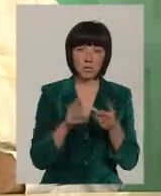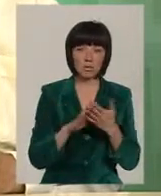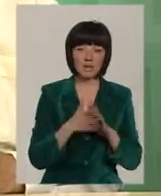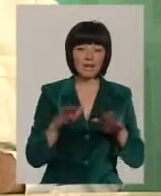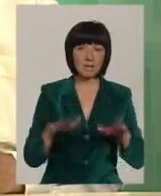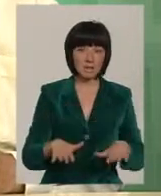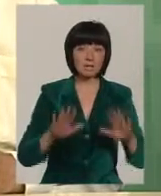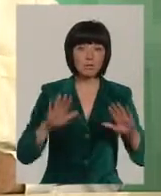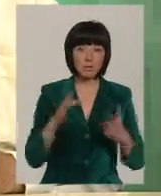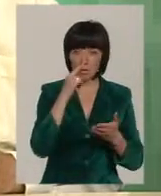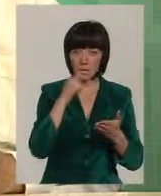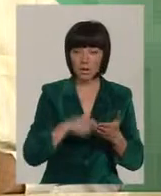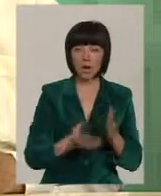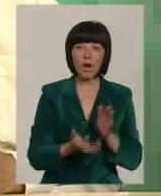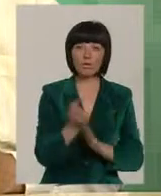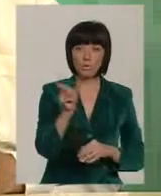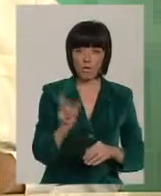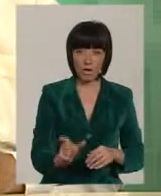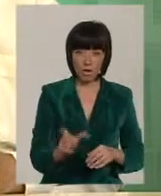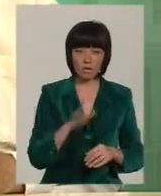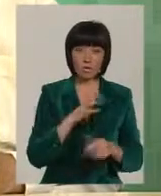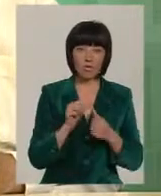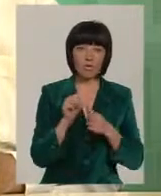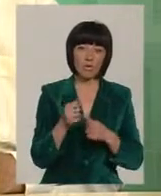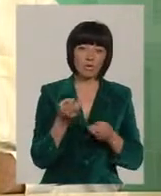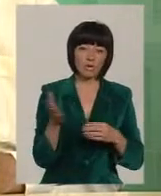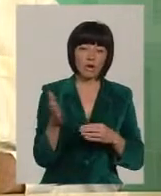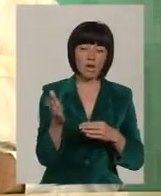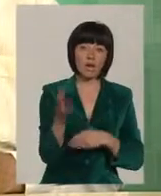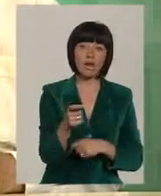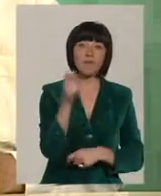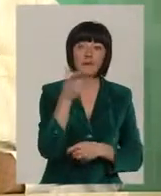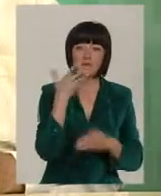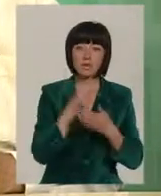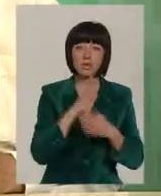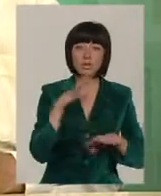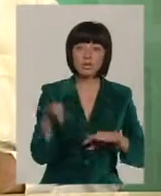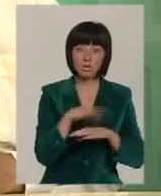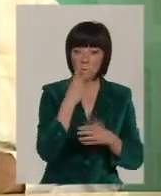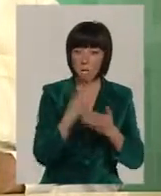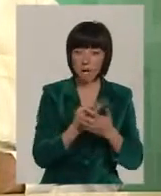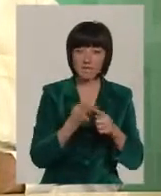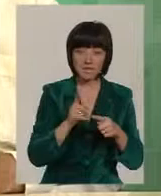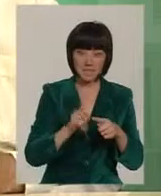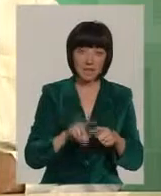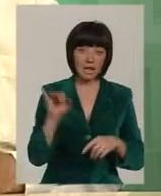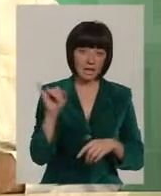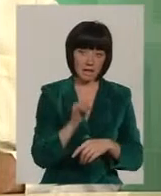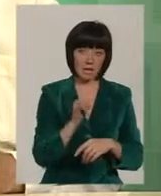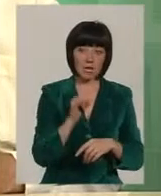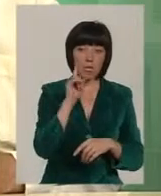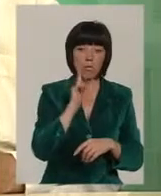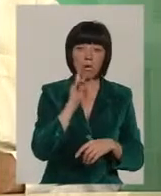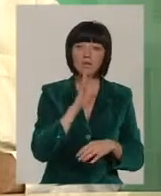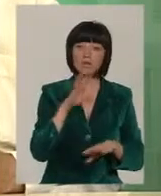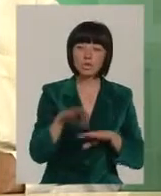місці події опинився рятувальник, який був поза службою, він рибалив своєю дружиною, побачив це дійство. І поки